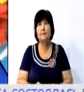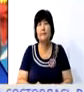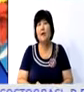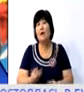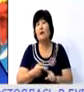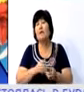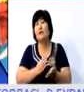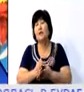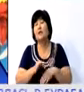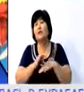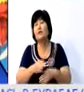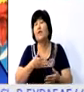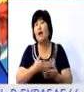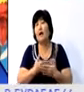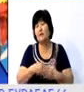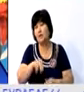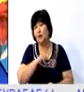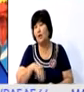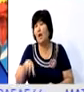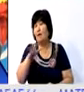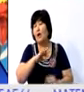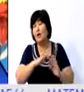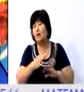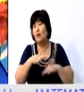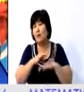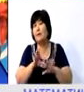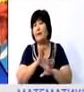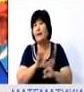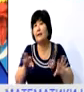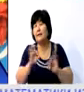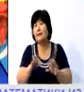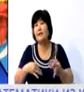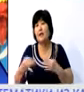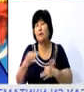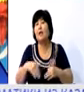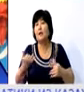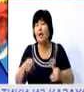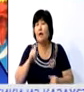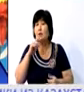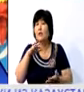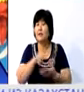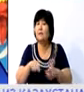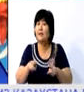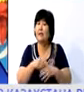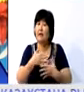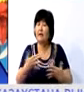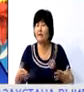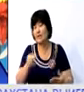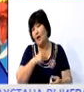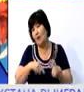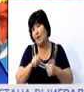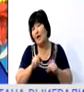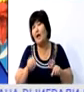В этом направлении ведется активная работа. Во всех аулах мы провели разъяснительные беседы. Там молодежь занимается такими видами предпринимательства,